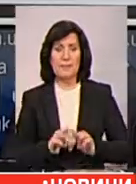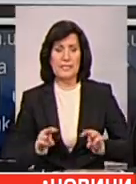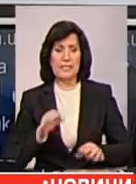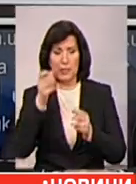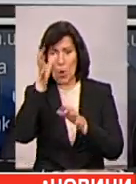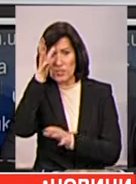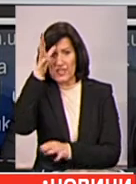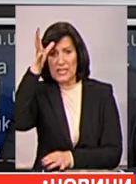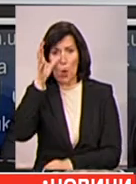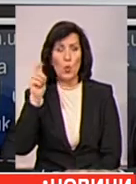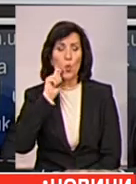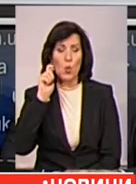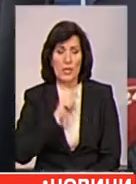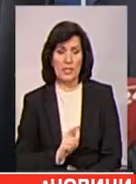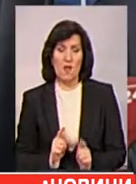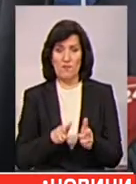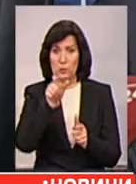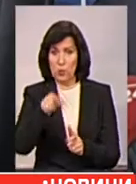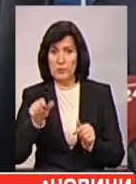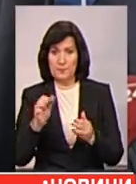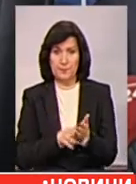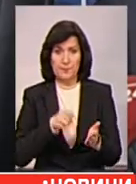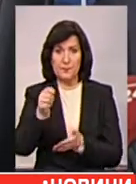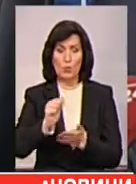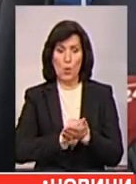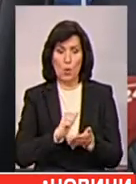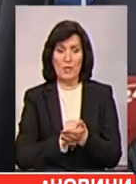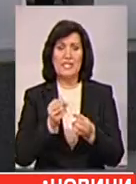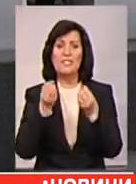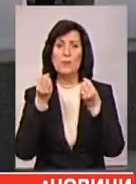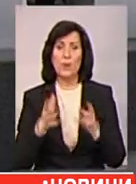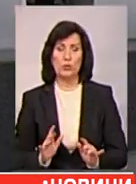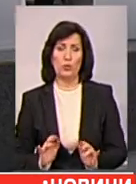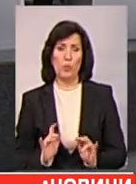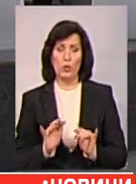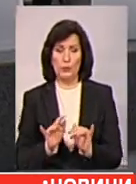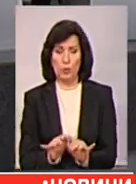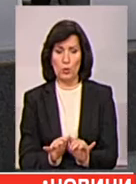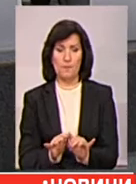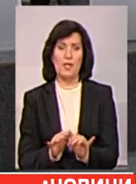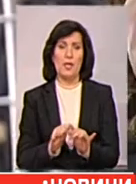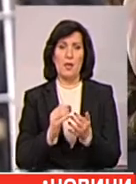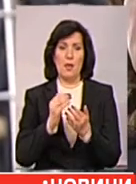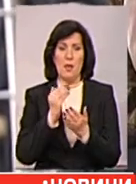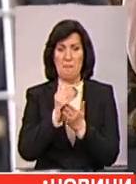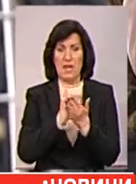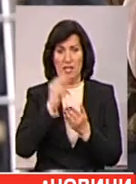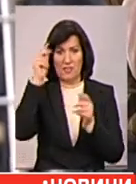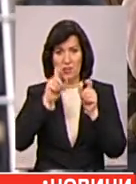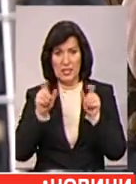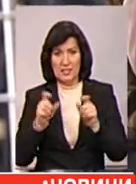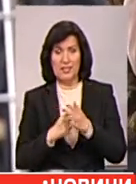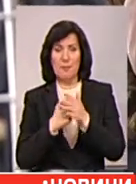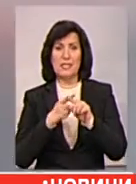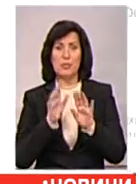Міністерстві освіти і науки України. Вступники зможуть подавати документи за спрощеною процедурою. Перелік навчальних закладів, на базі